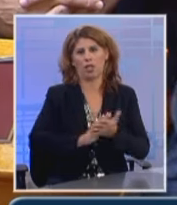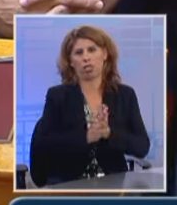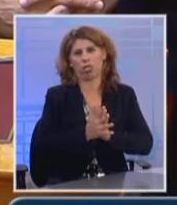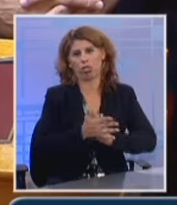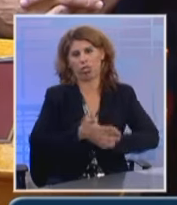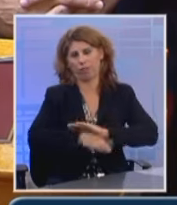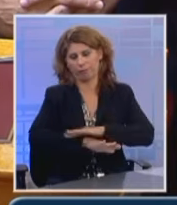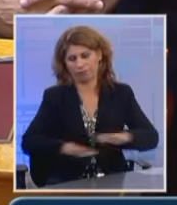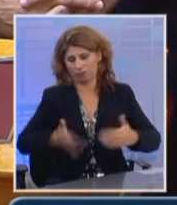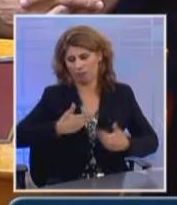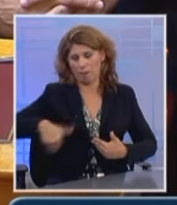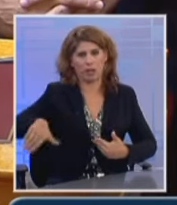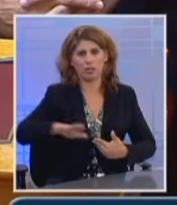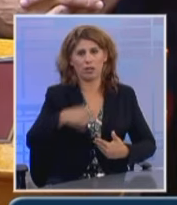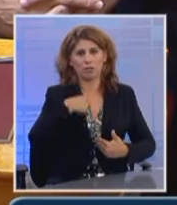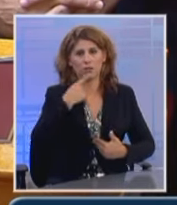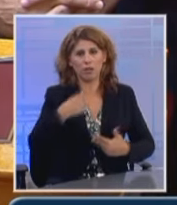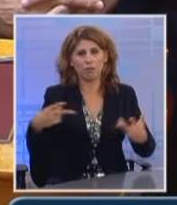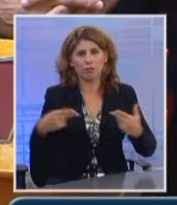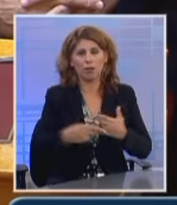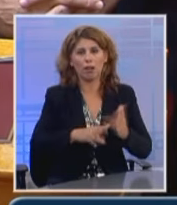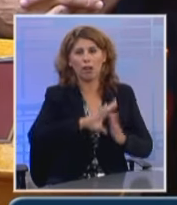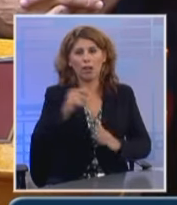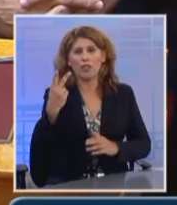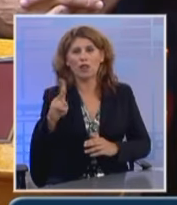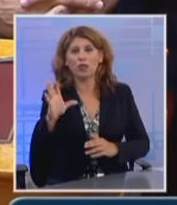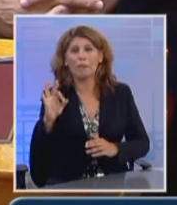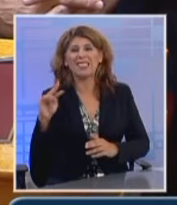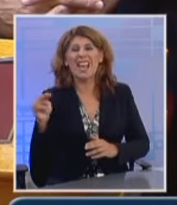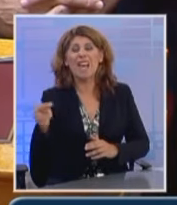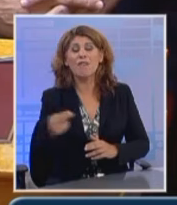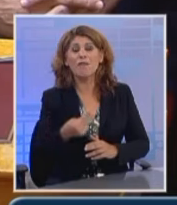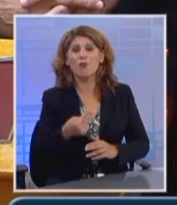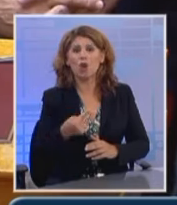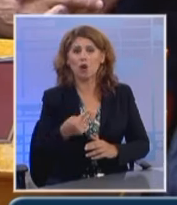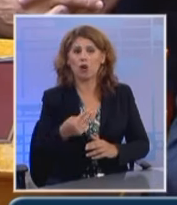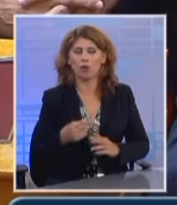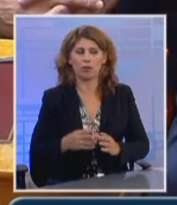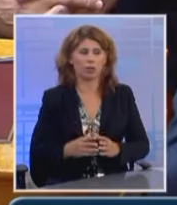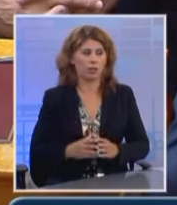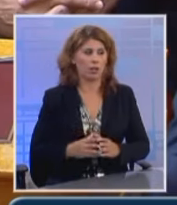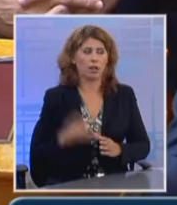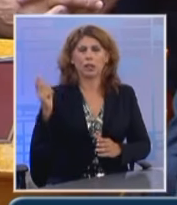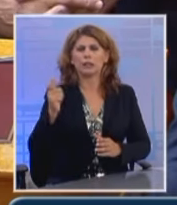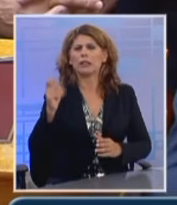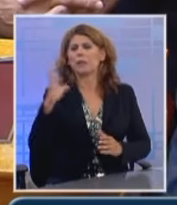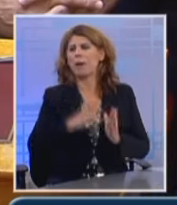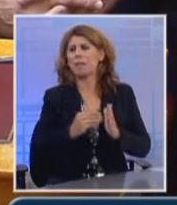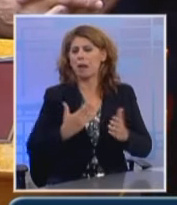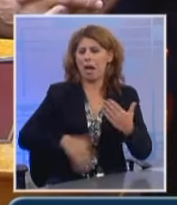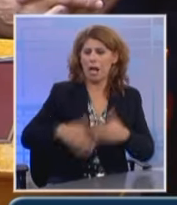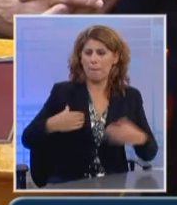ισοπεδωτικός. Μιλάμε για περικοπές που φτάσανε στα 250 ευρώ με μια σύνταξη που έπαιρνε ένας